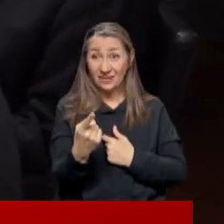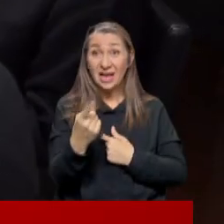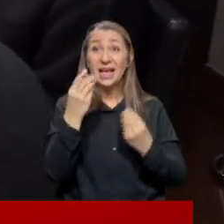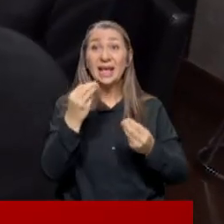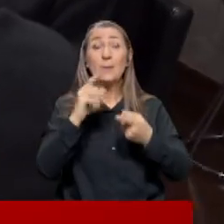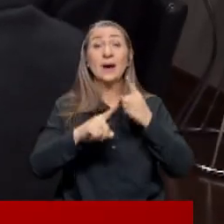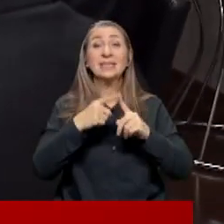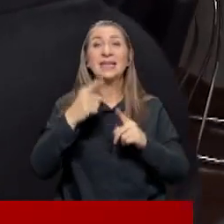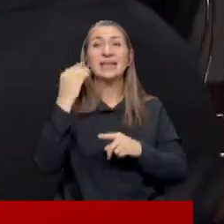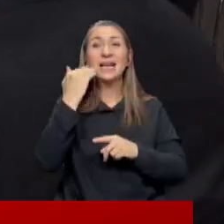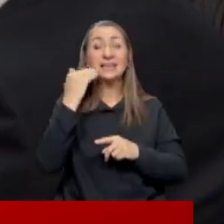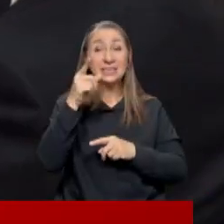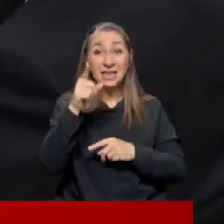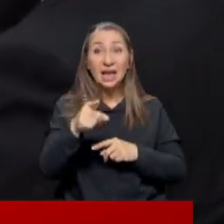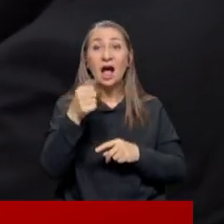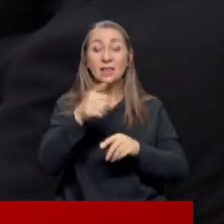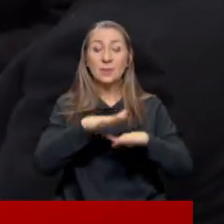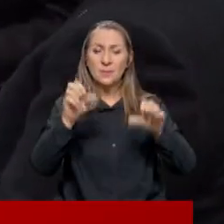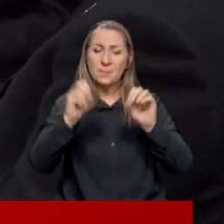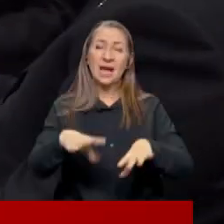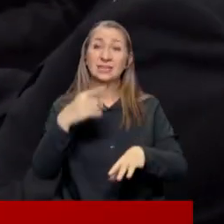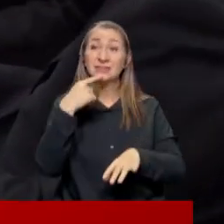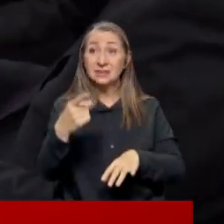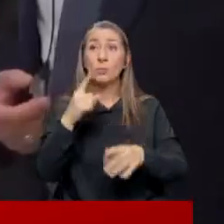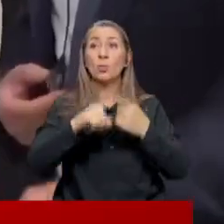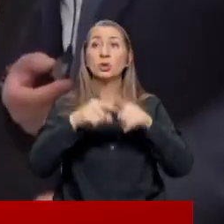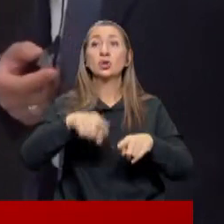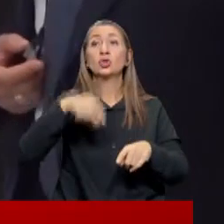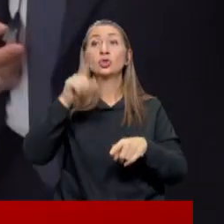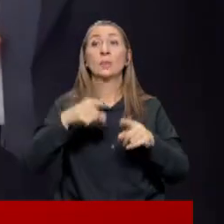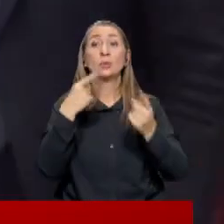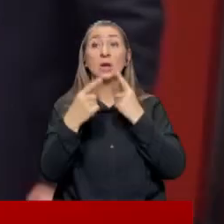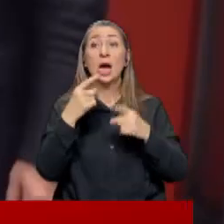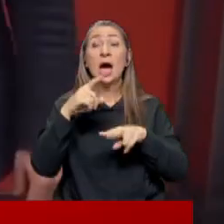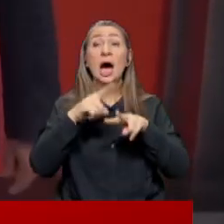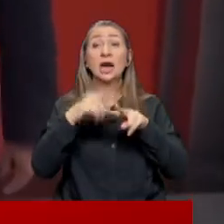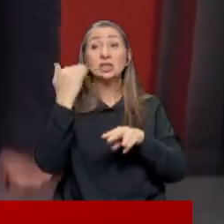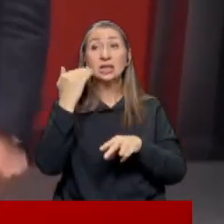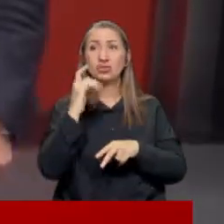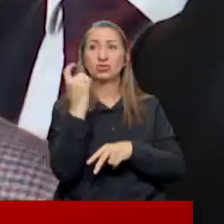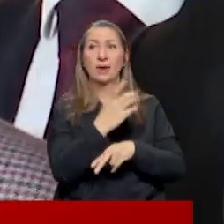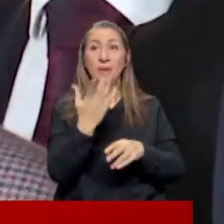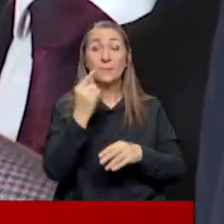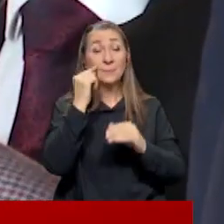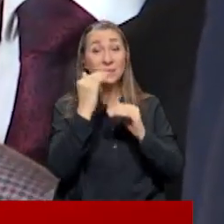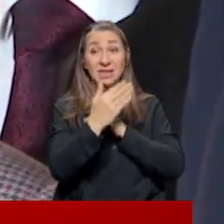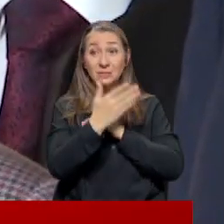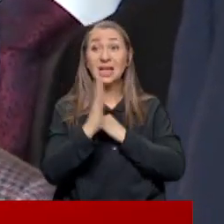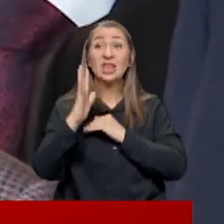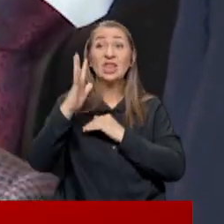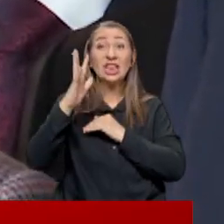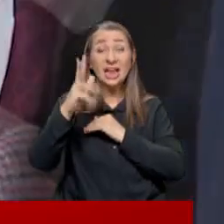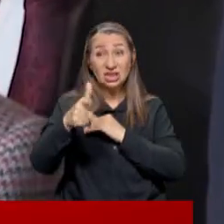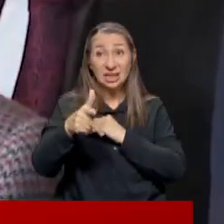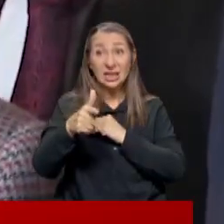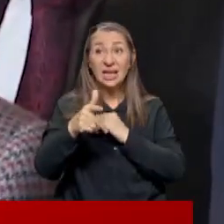İYİ Parti liderine altılı masayı terk et çağrısı siyasetin gündemine oturdu. Akşener'in yanıtı da. Milletimizin